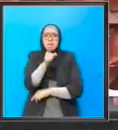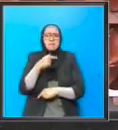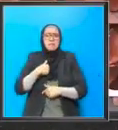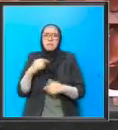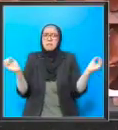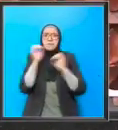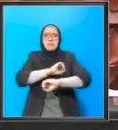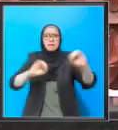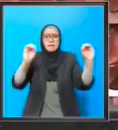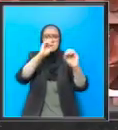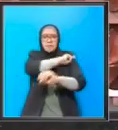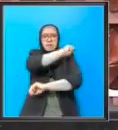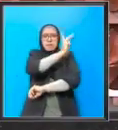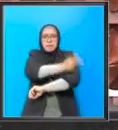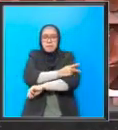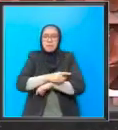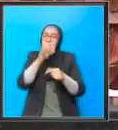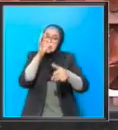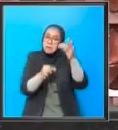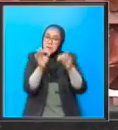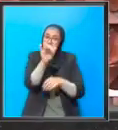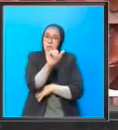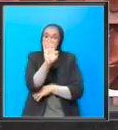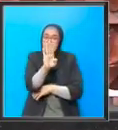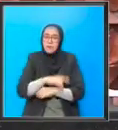Kalau yang belum